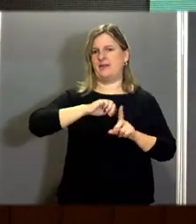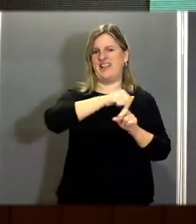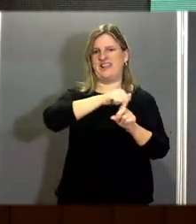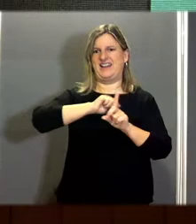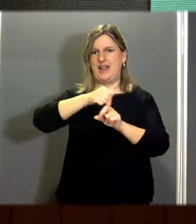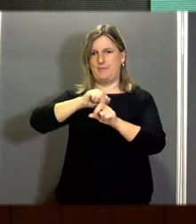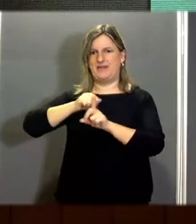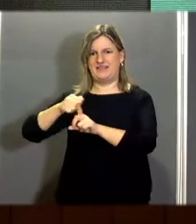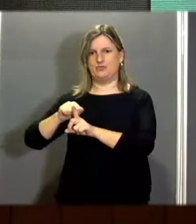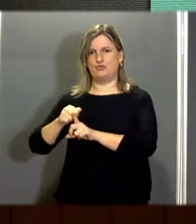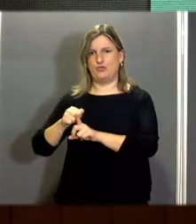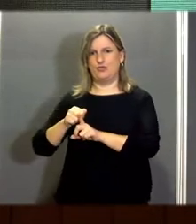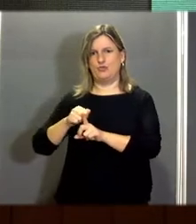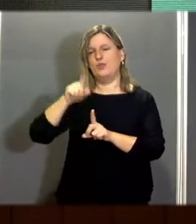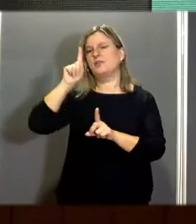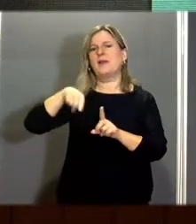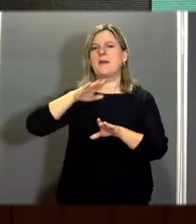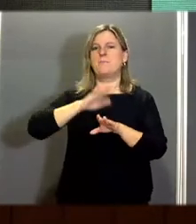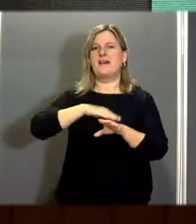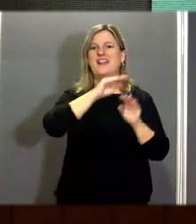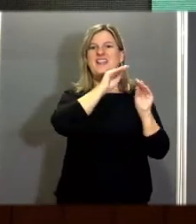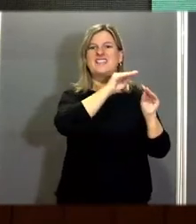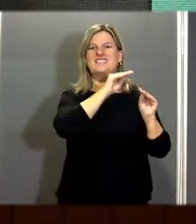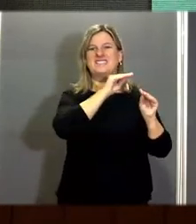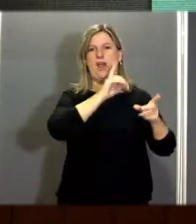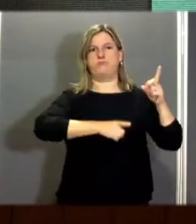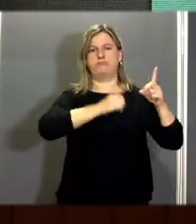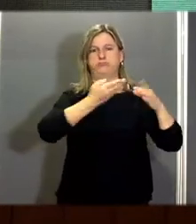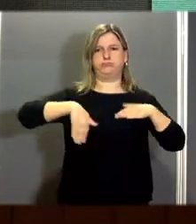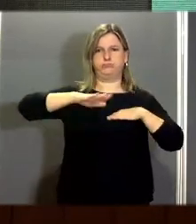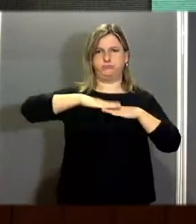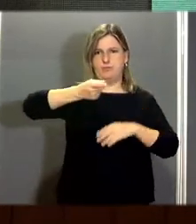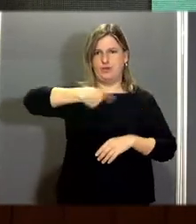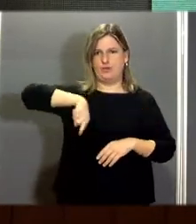repressió i de la imposició del seu règim.